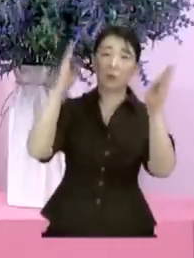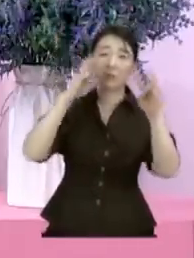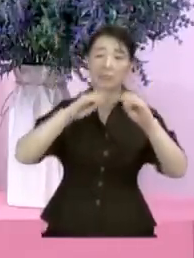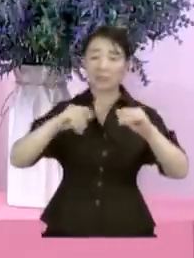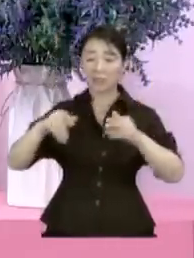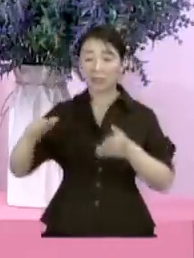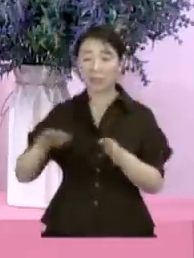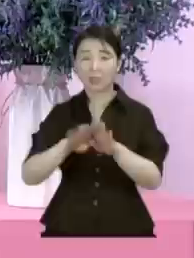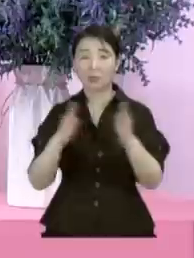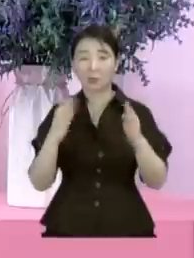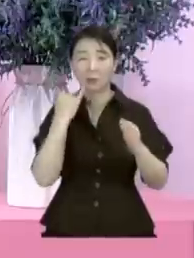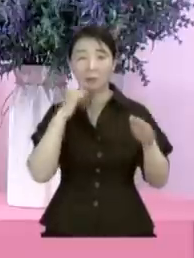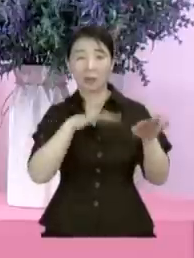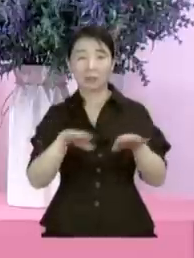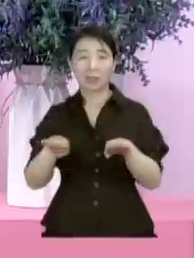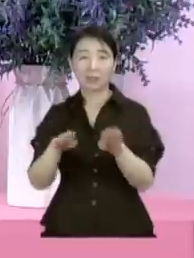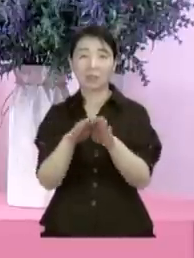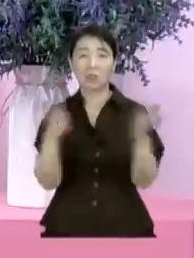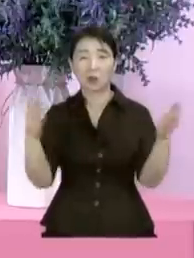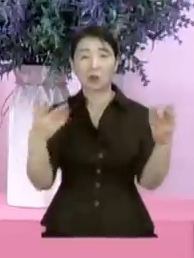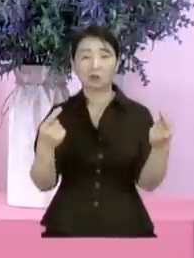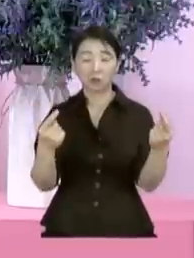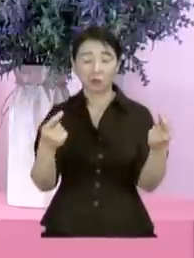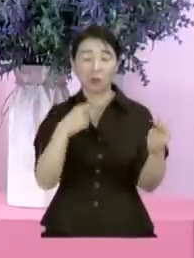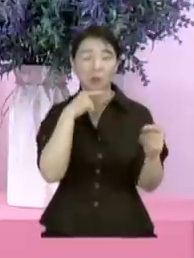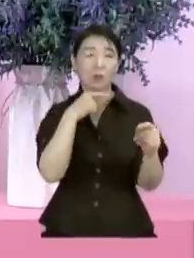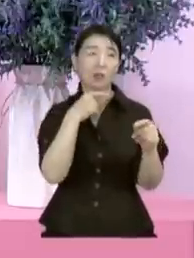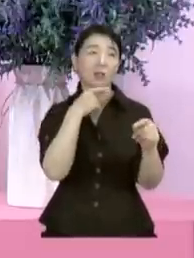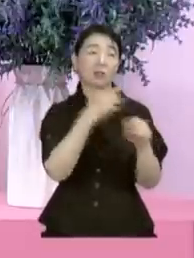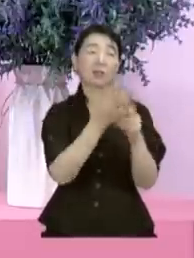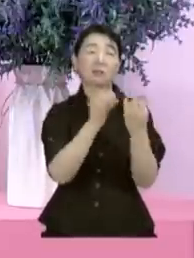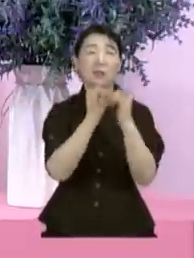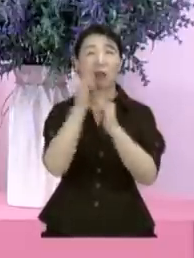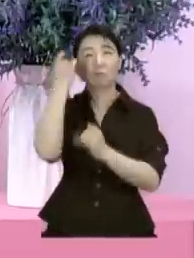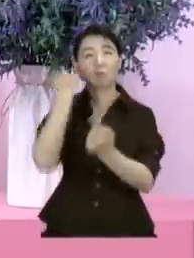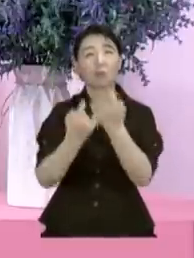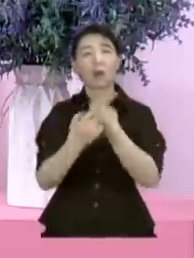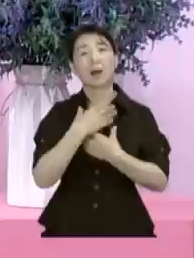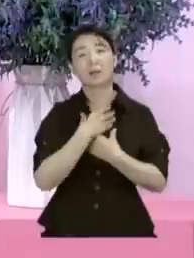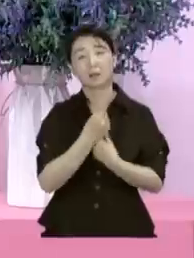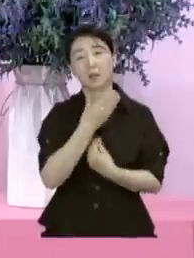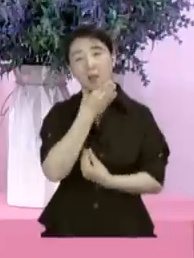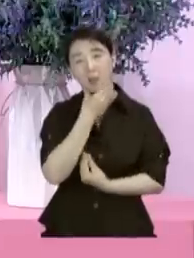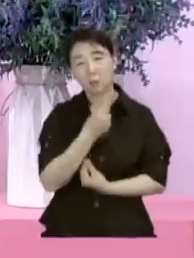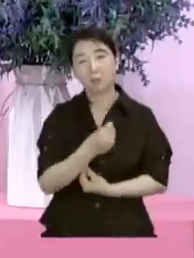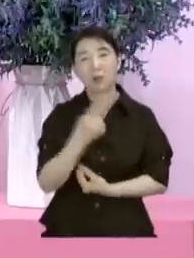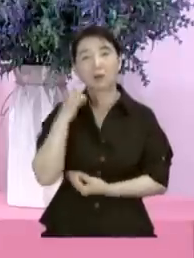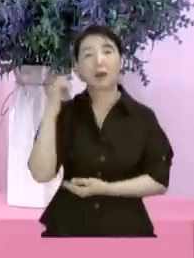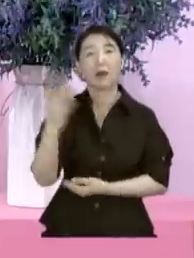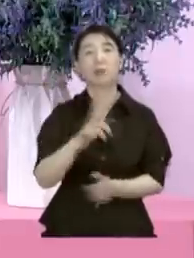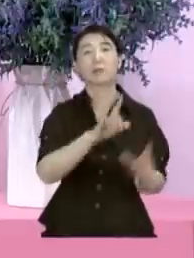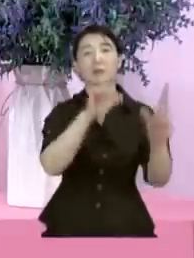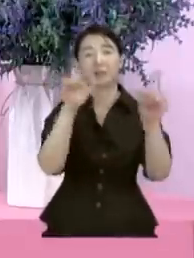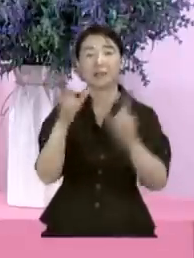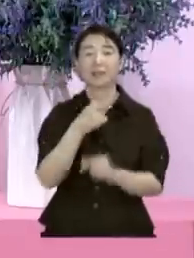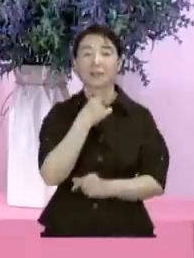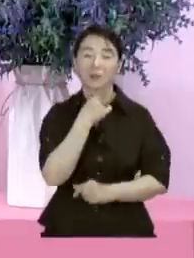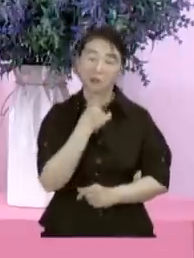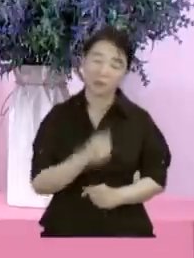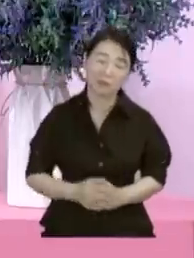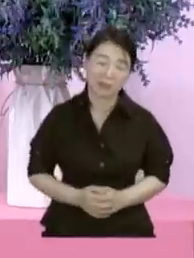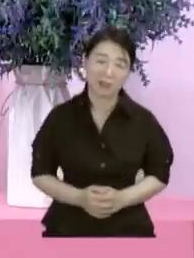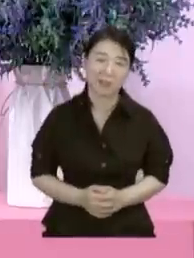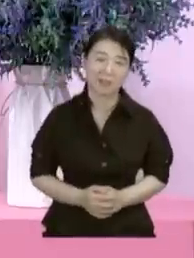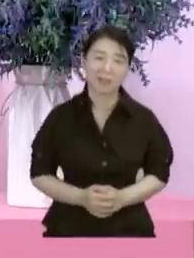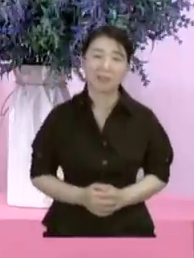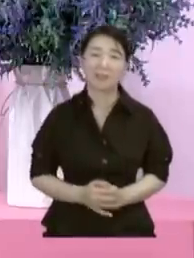여셔서 많은 탈북민들이 한국에 들어오셔서 정착해서 행복하고 아름답게 믿음의 사람으로 살아갈 수 있도록 네. 네,